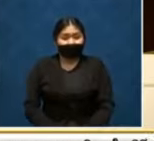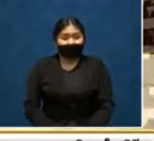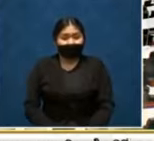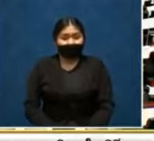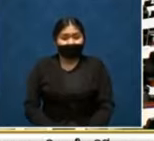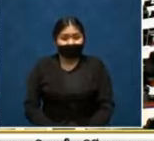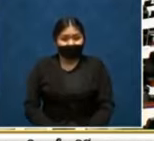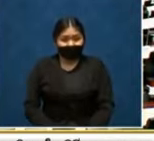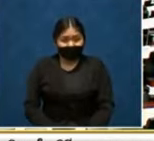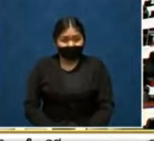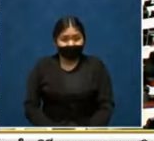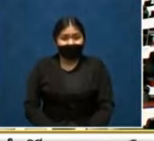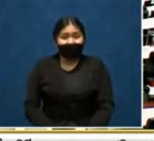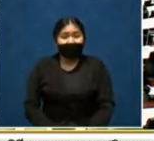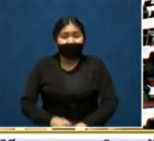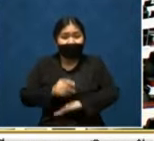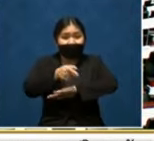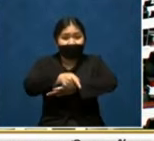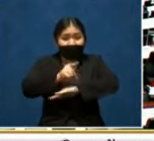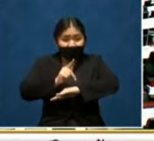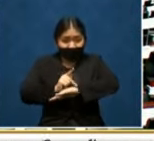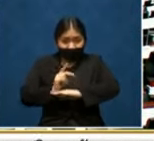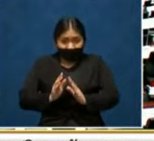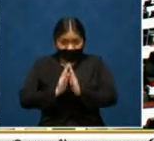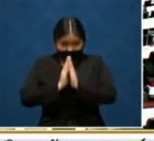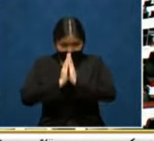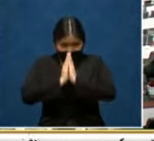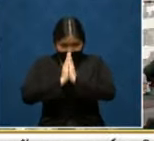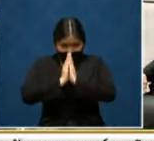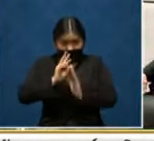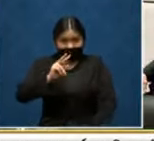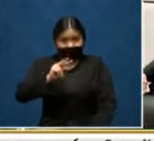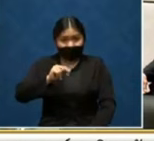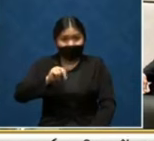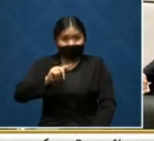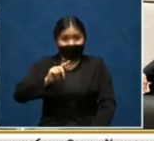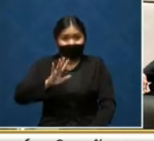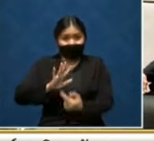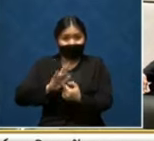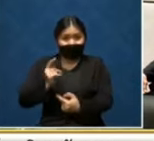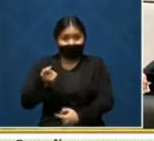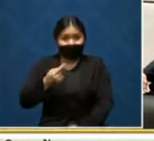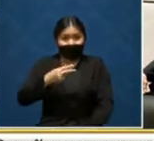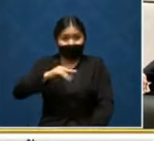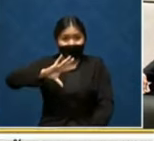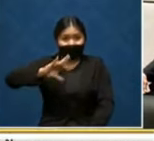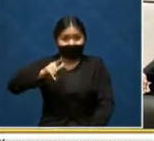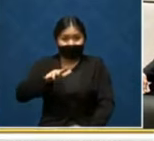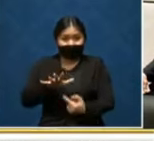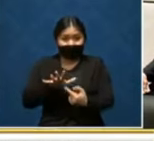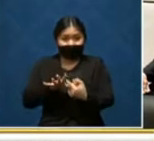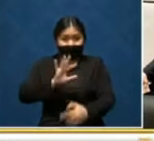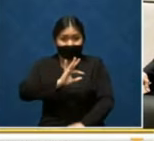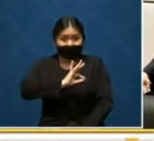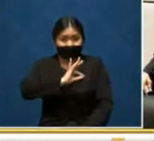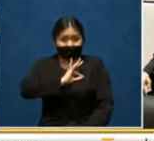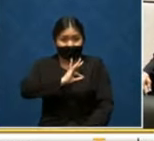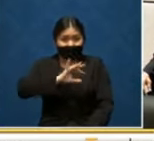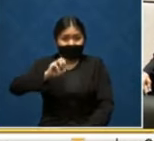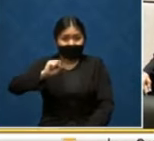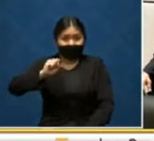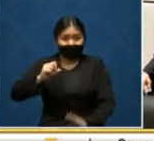เปลี่ยนท่านประธานสภาผู้แทนราษฎรที่เคารพครับผมณัฐชาบุญชัยอินทร์สวัสดิ์สมาชิกสภาผู้แทนราษฎรกรุงเทพมหานคร